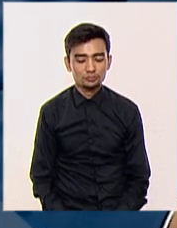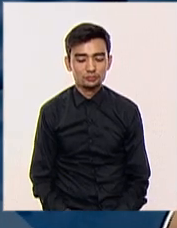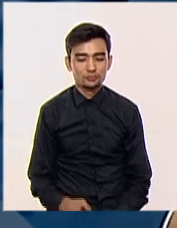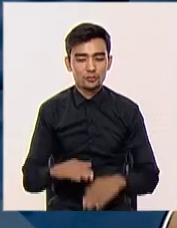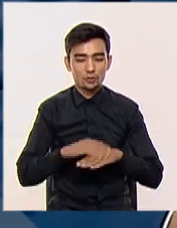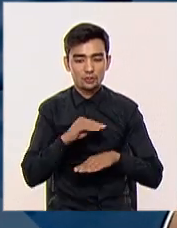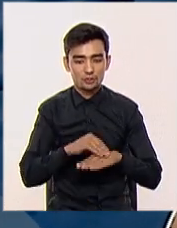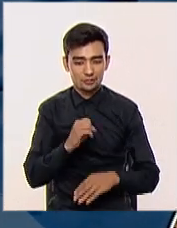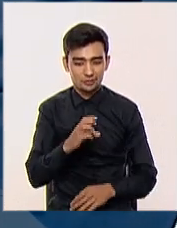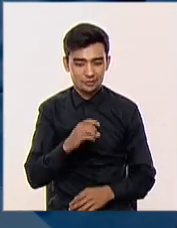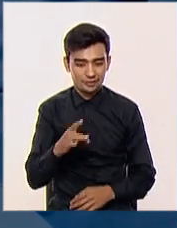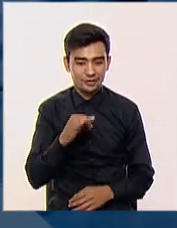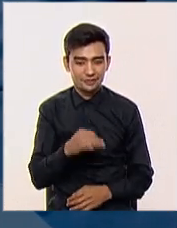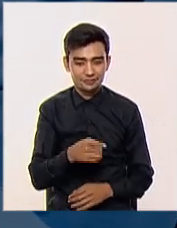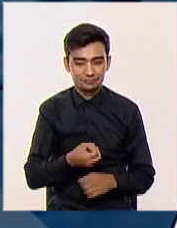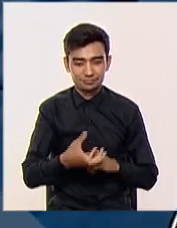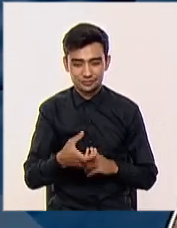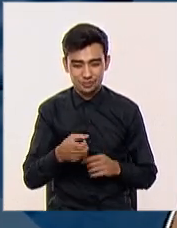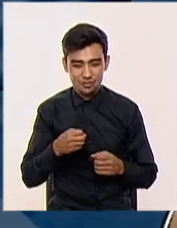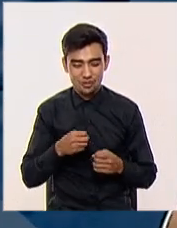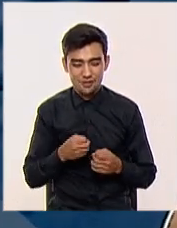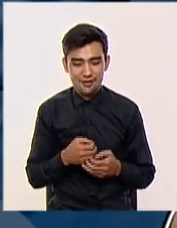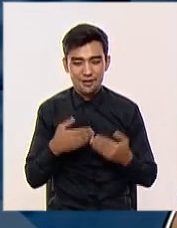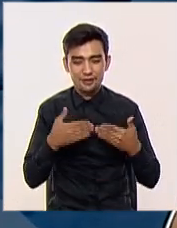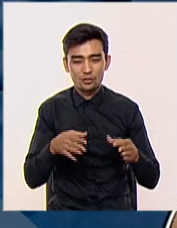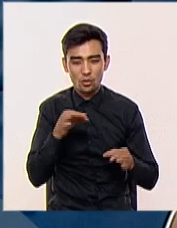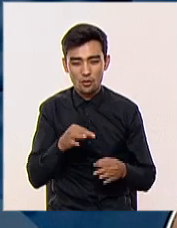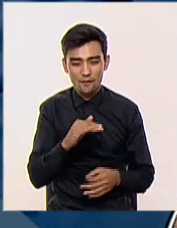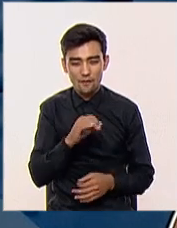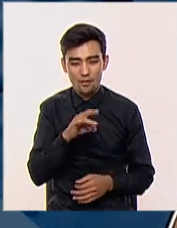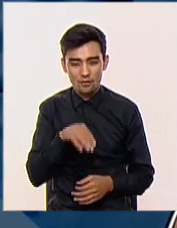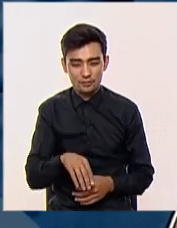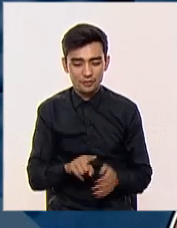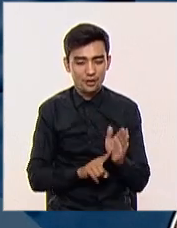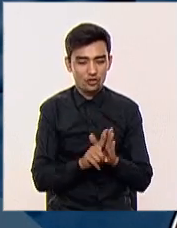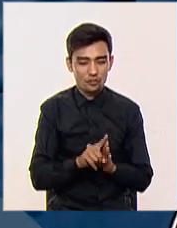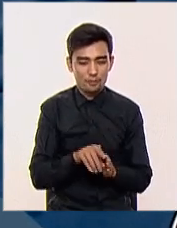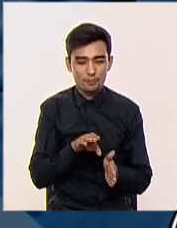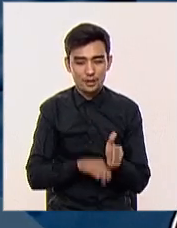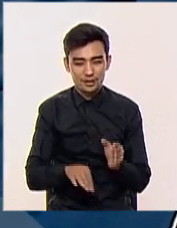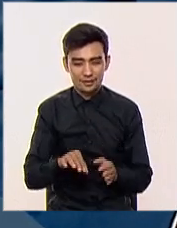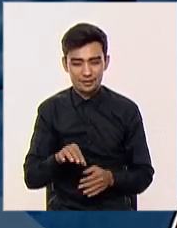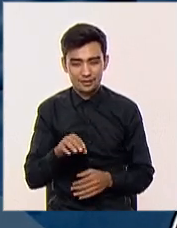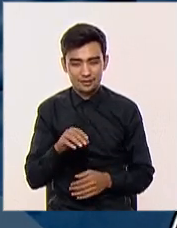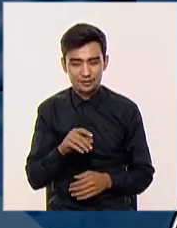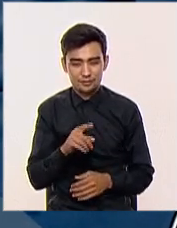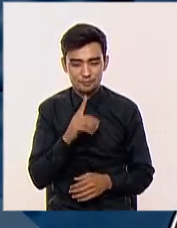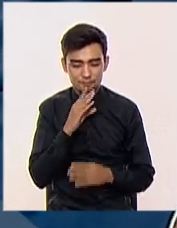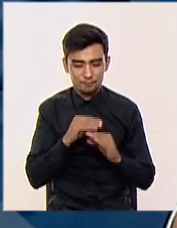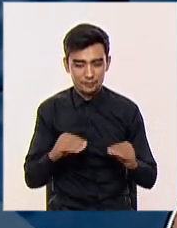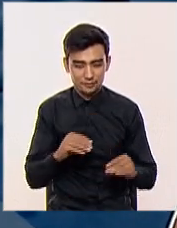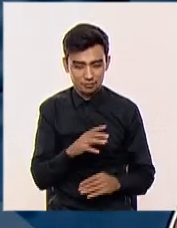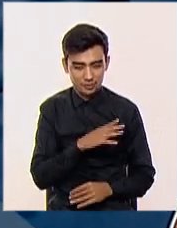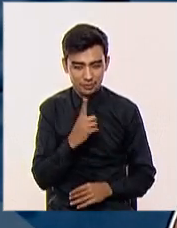Добрый вечер, Оскар. Торжественное открытие международного форума началось с безмолвной символической минуты.